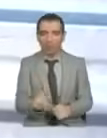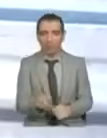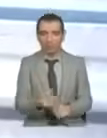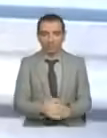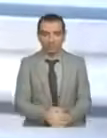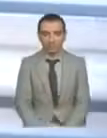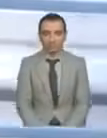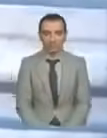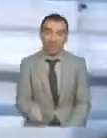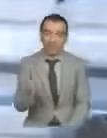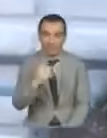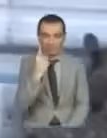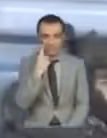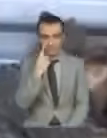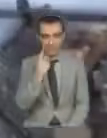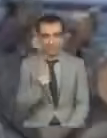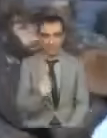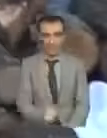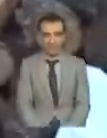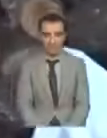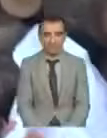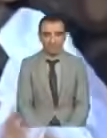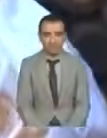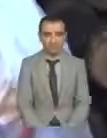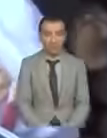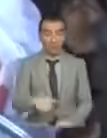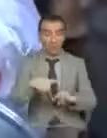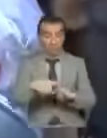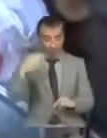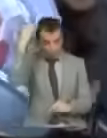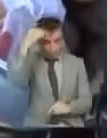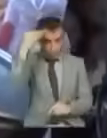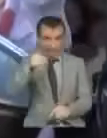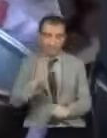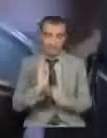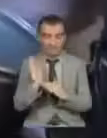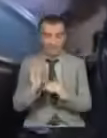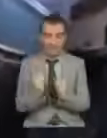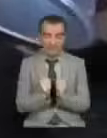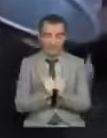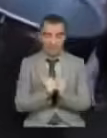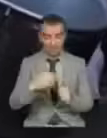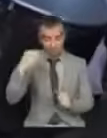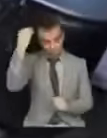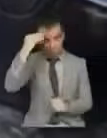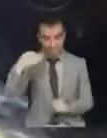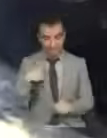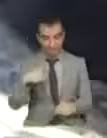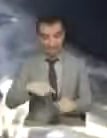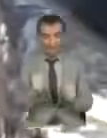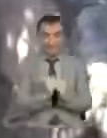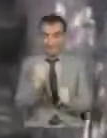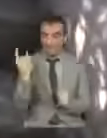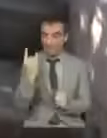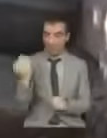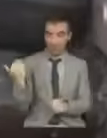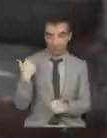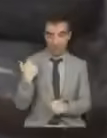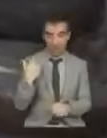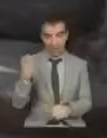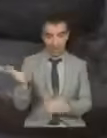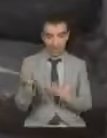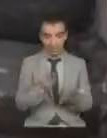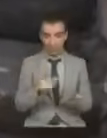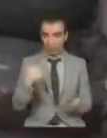beraber gelmek. Haydi bakalım. Hülya muhtarım. Gidelim. Muhtar bizi buraya gezmeye çağırdı. Bütün